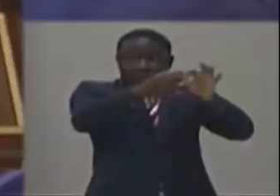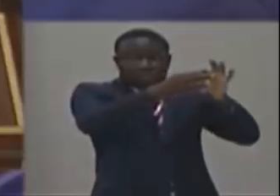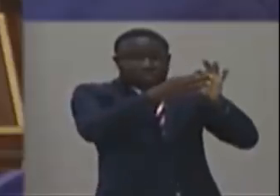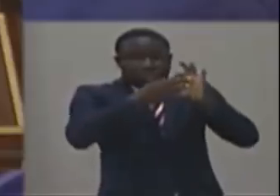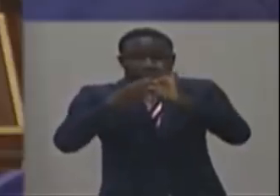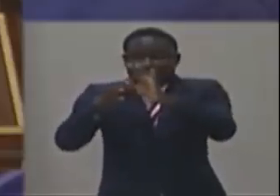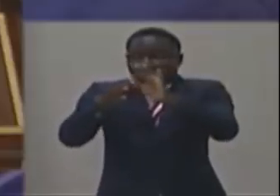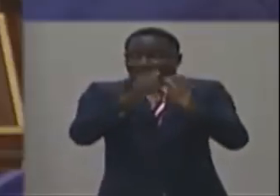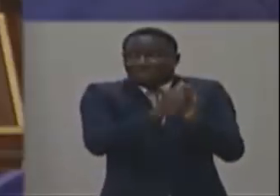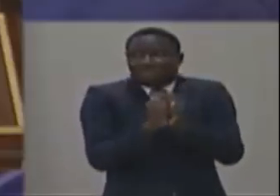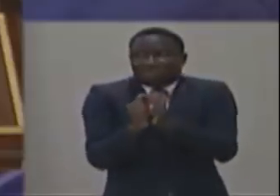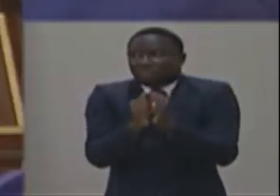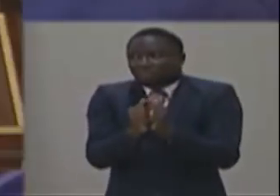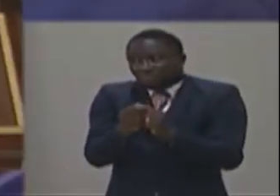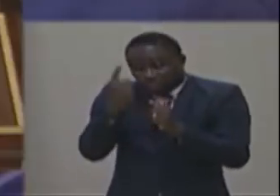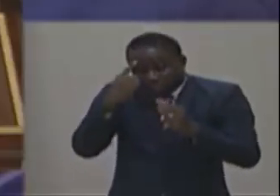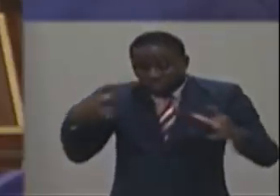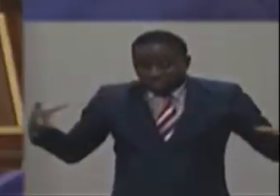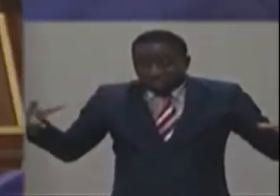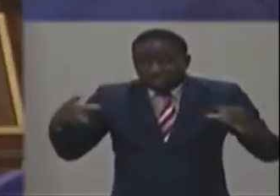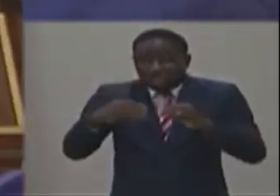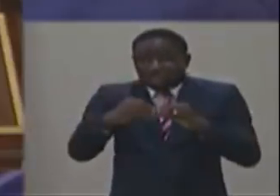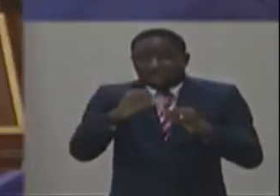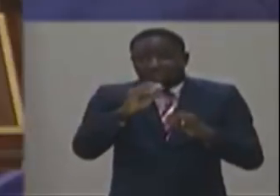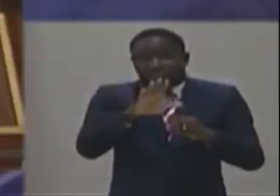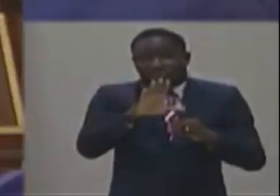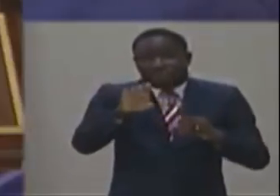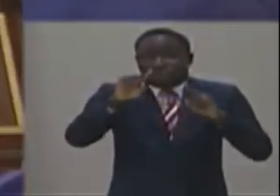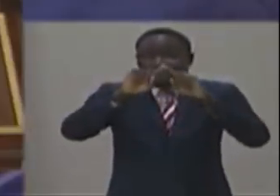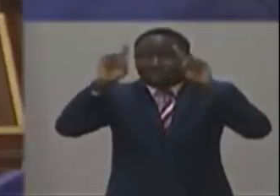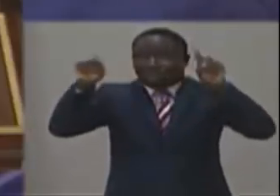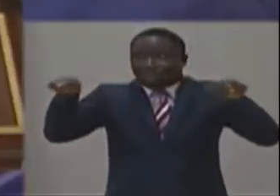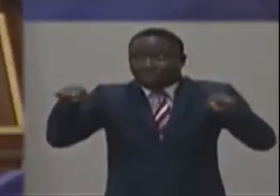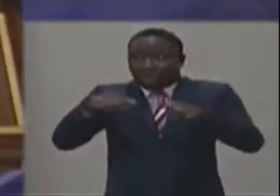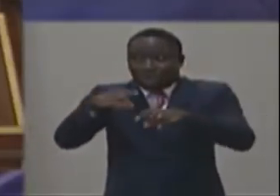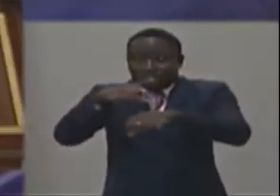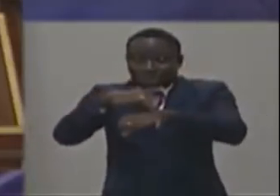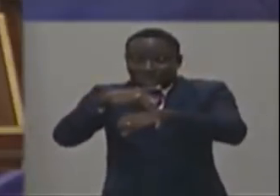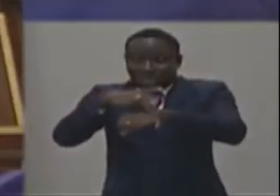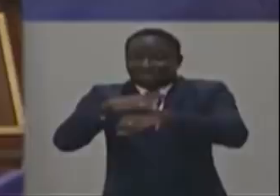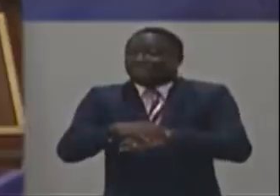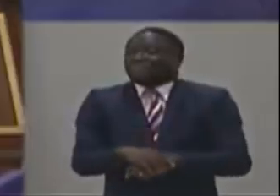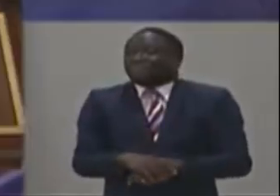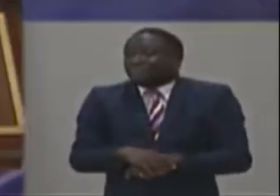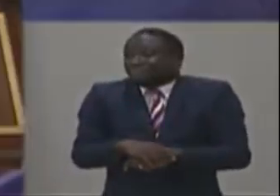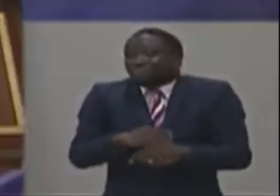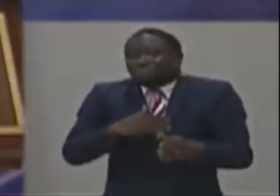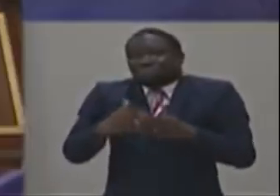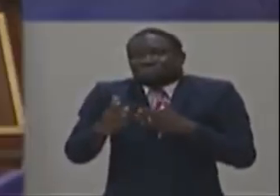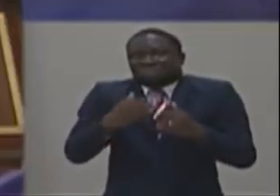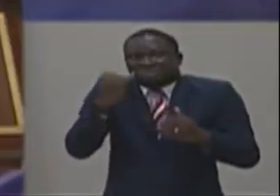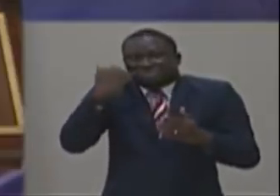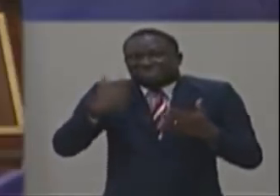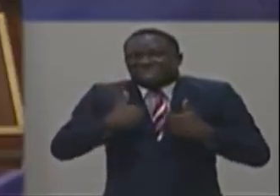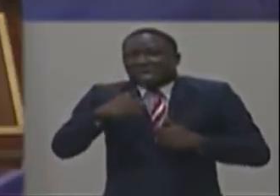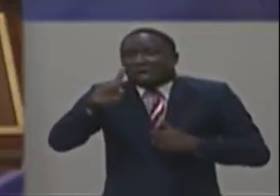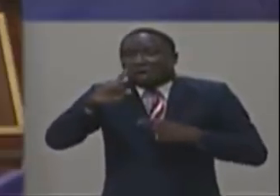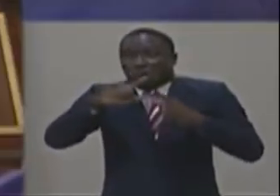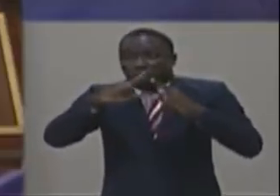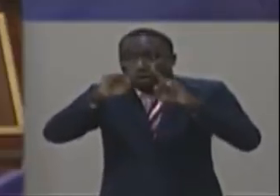ensemble pour réunir 500 carottes, ça veut dire, même si vous avez un